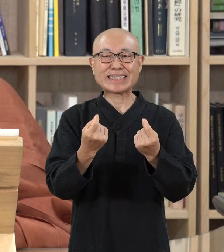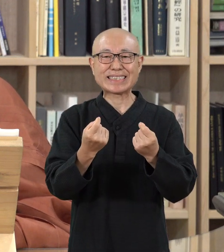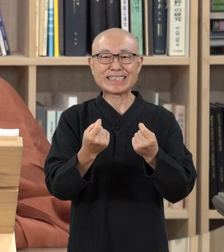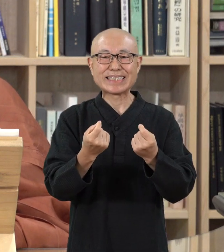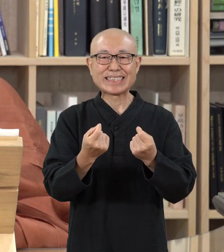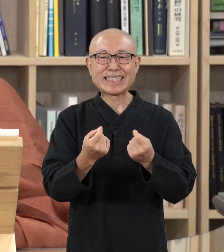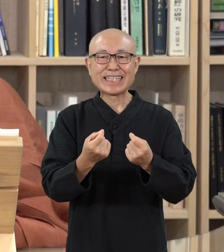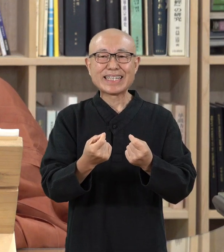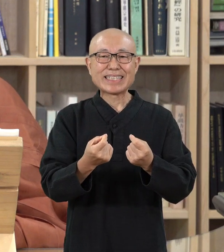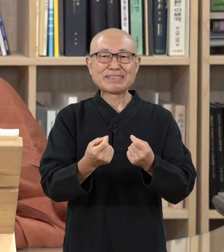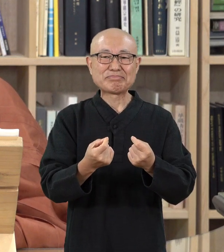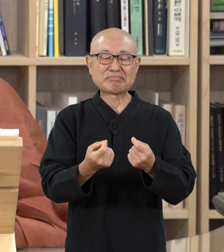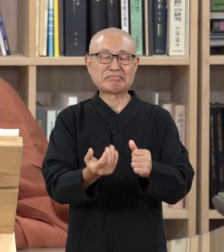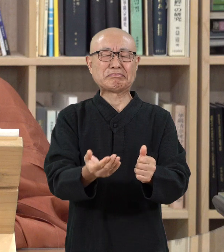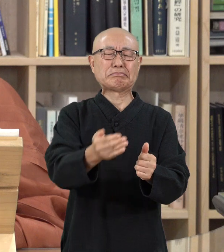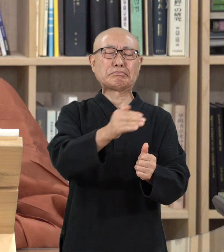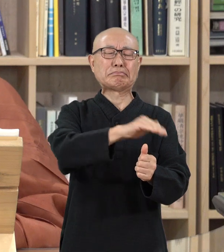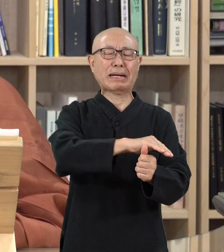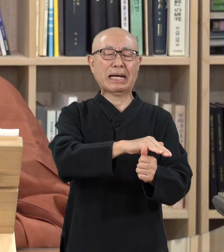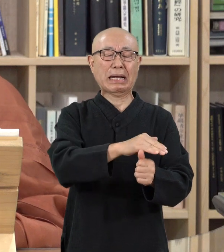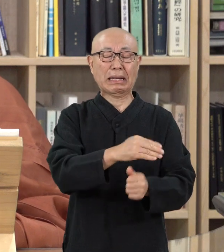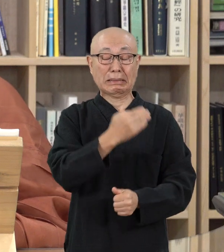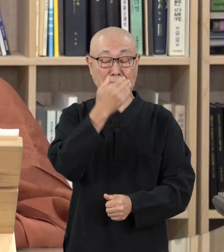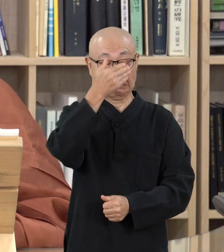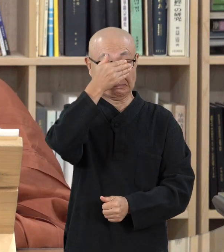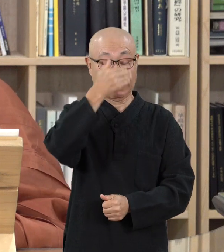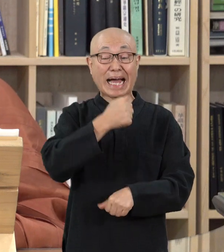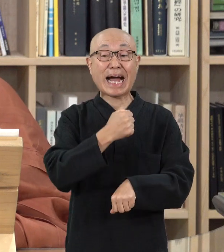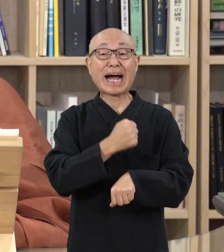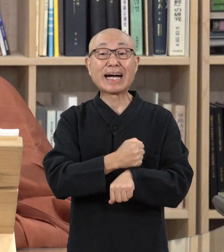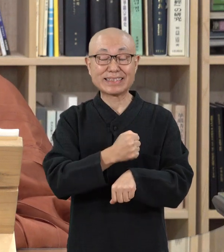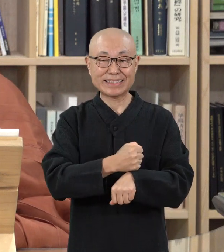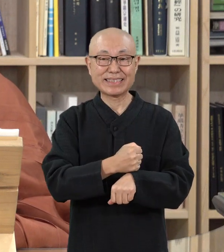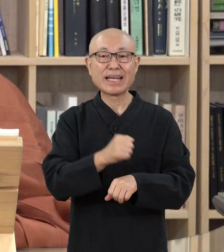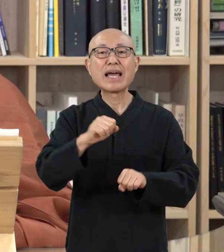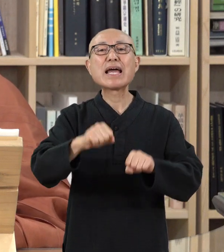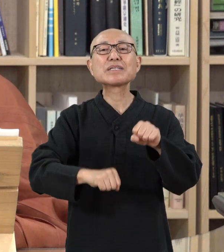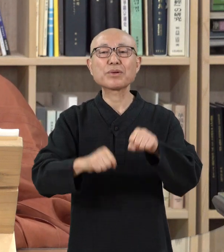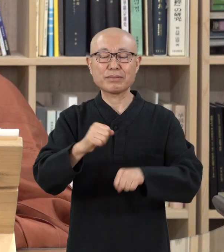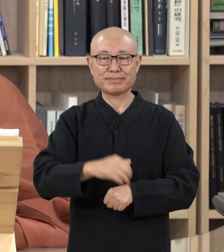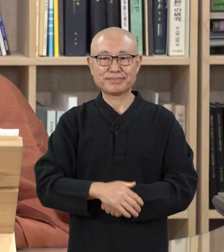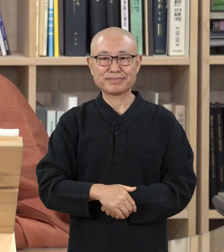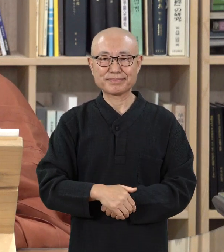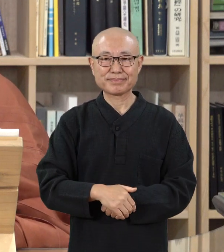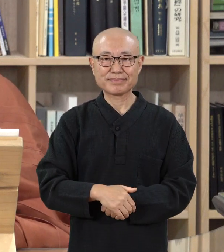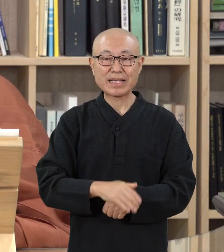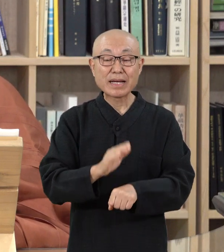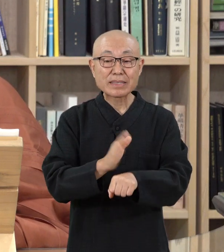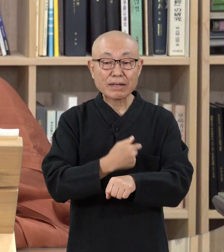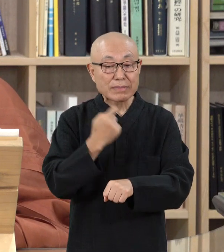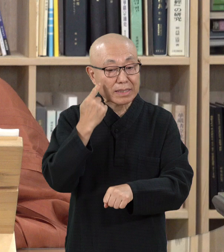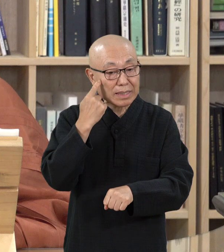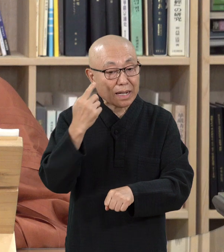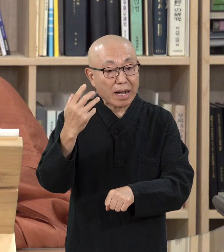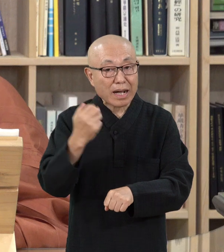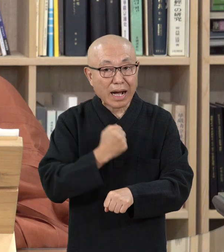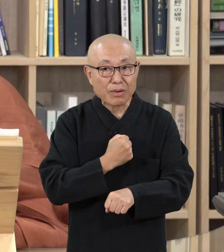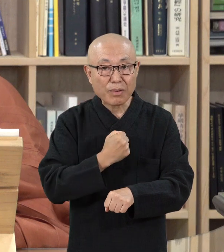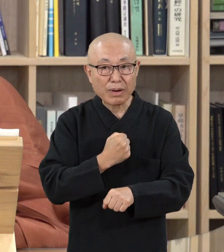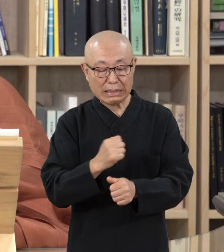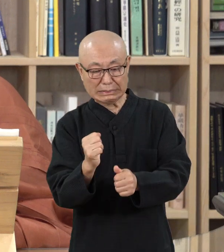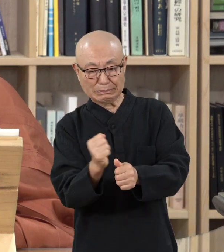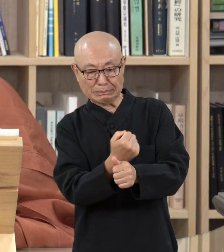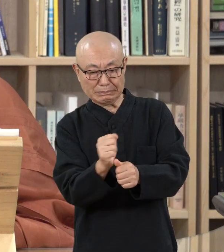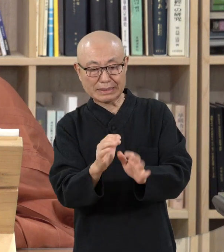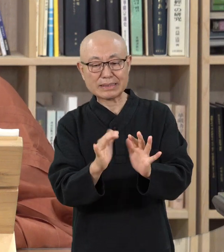상대방의 미덕을 감춰버리거나 낮추는 이런 것, 그릇된 생각으로 음모를 꾸미는